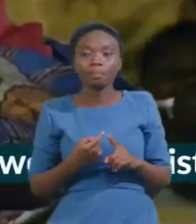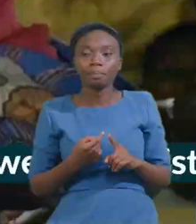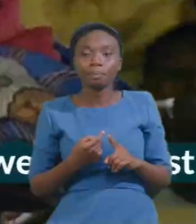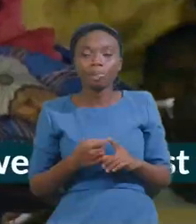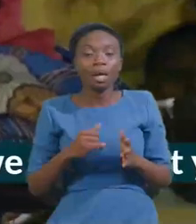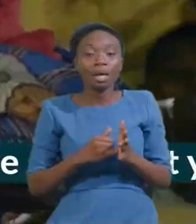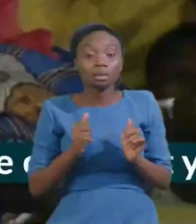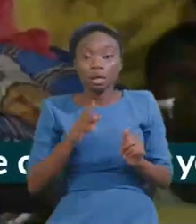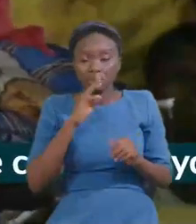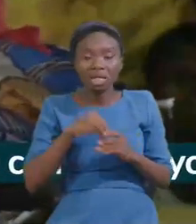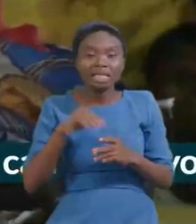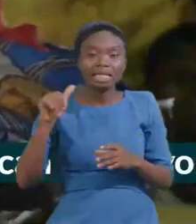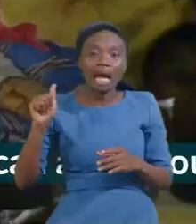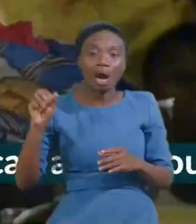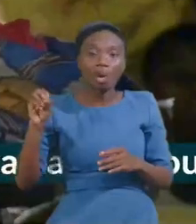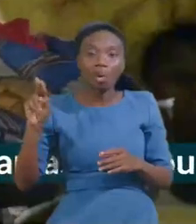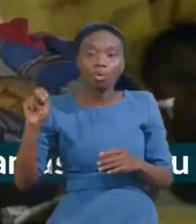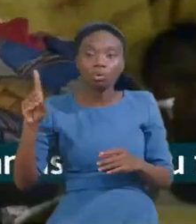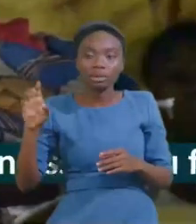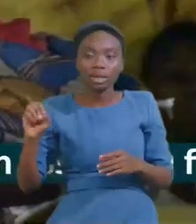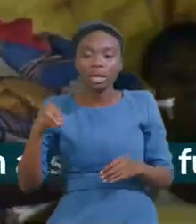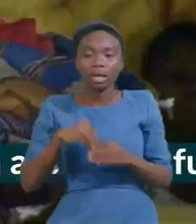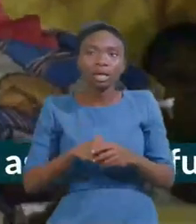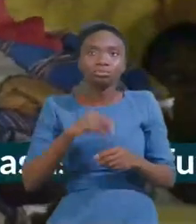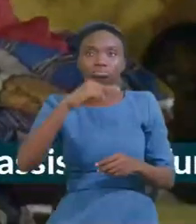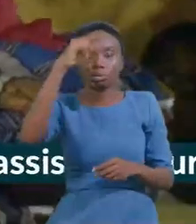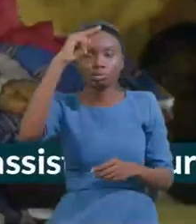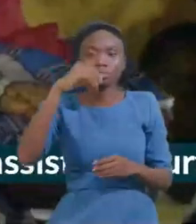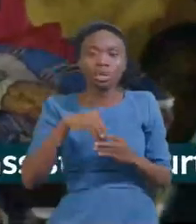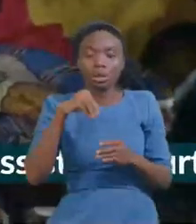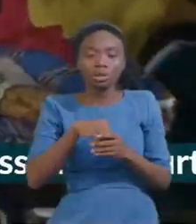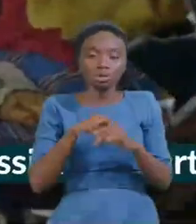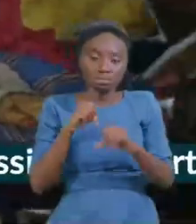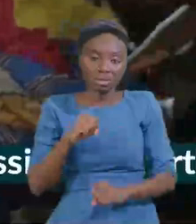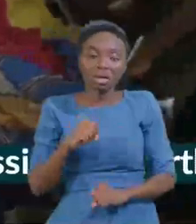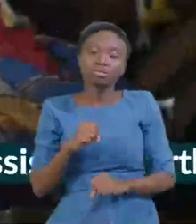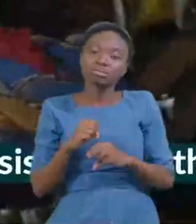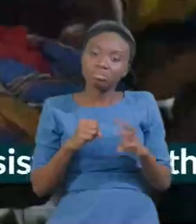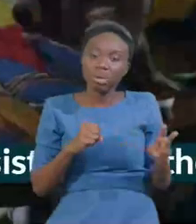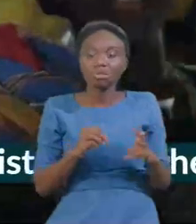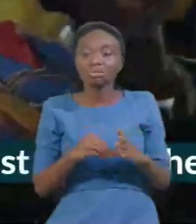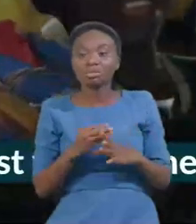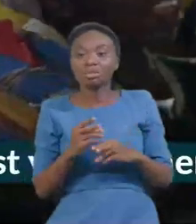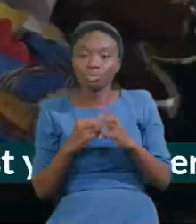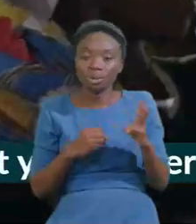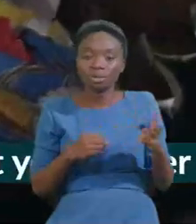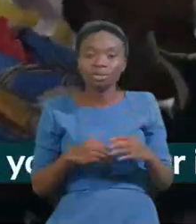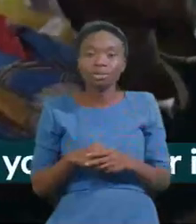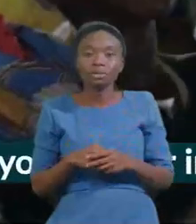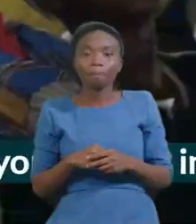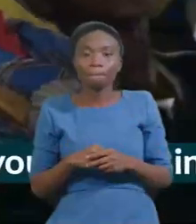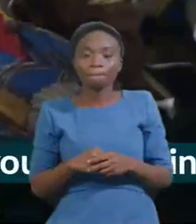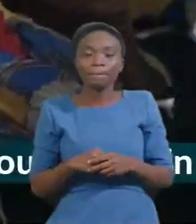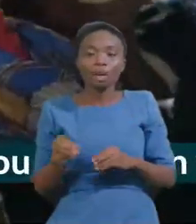be in Yaoundé. Peut-être vous venez de Yaoundé. In the north. Du nord. Or southwest or west. Du sud-ouest ou de l'ouest. You put your correct